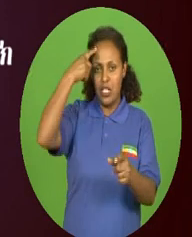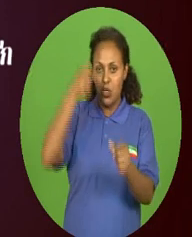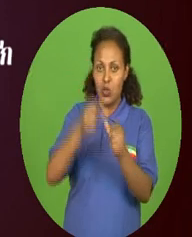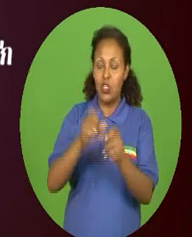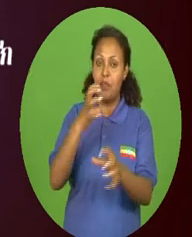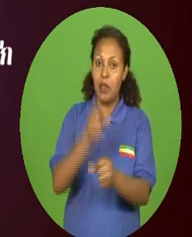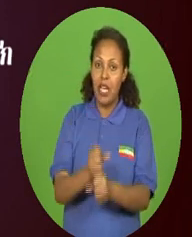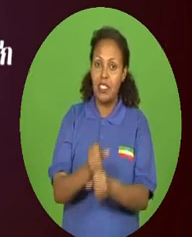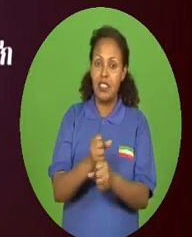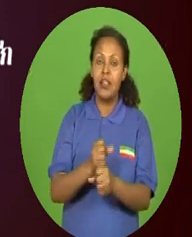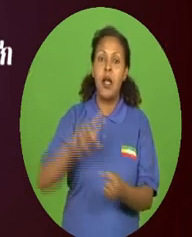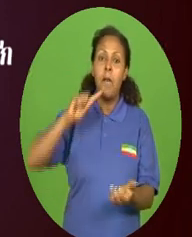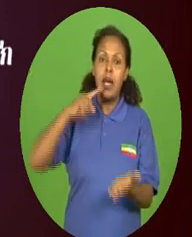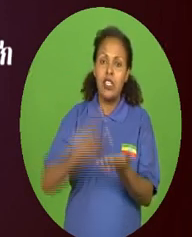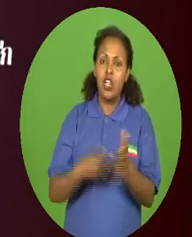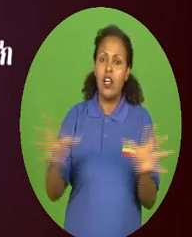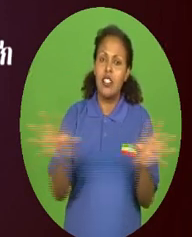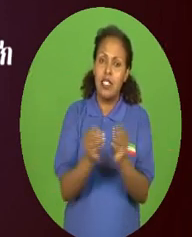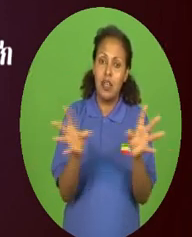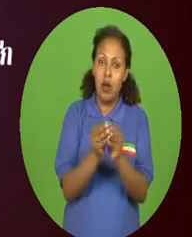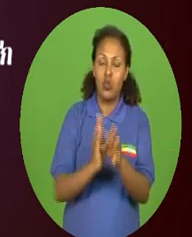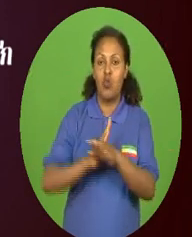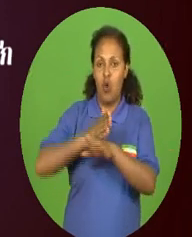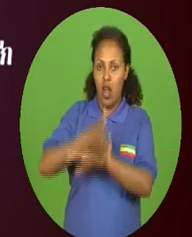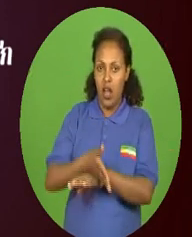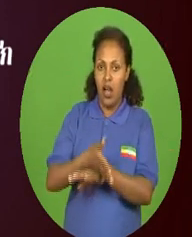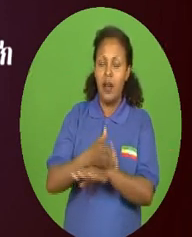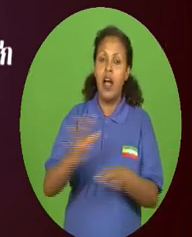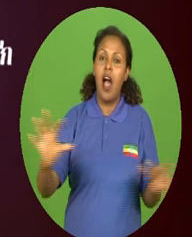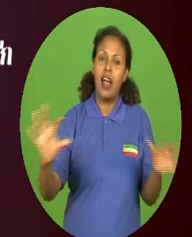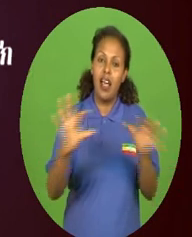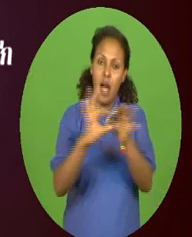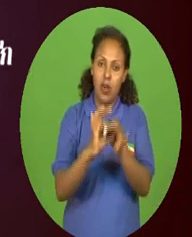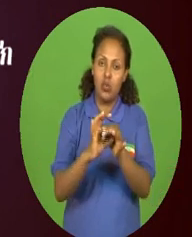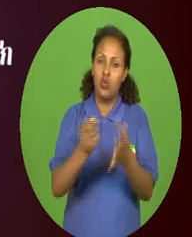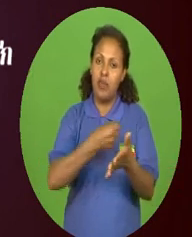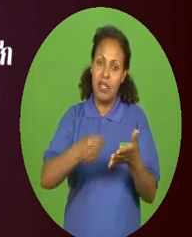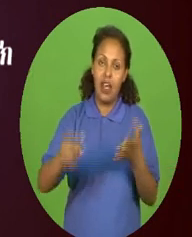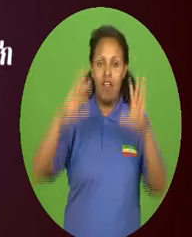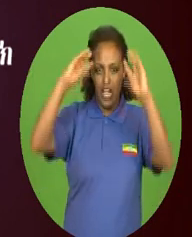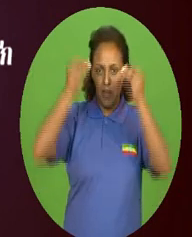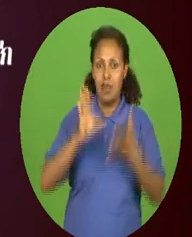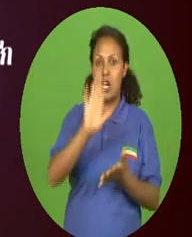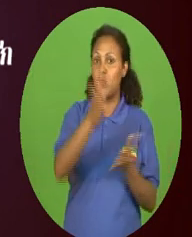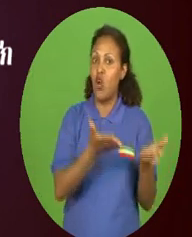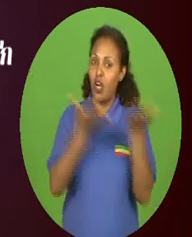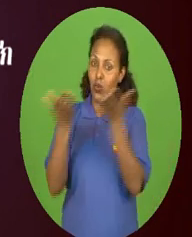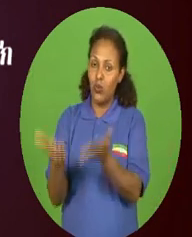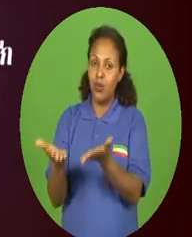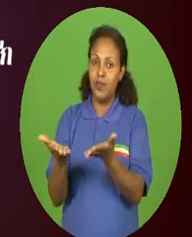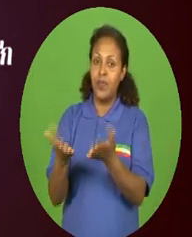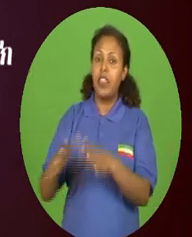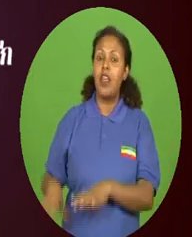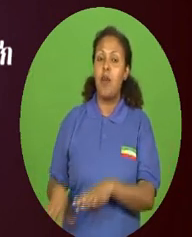አጫጭር ማስታወሻዎችን በመያዝ መረጃ ከሰበሰባችሁ በኋላ አቀናብራችሁ በመጻፍ ለመምህራችሁ